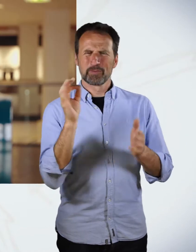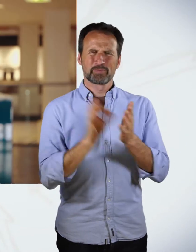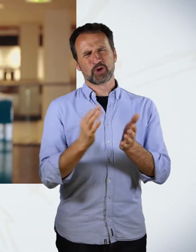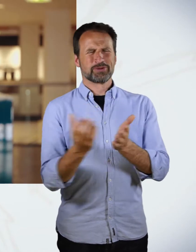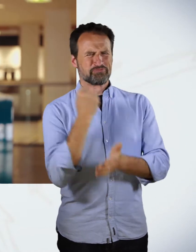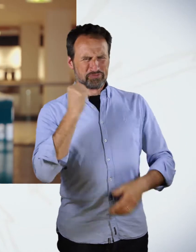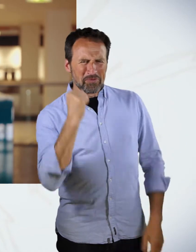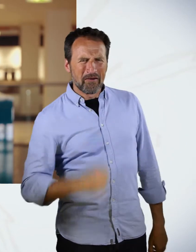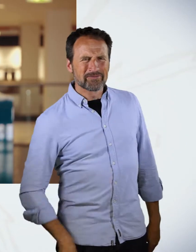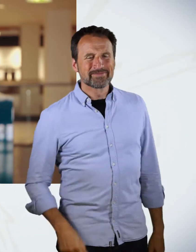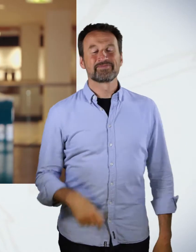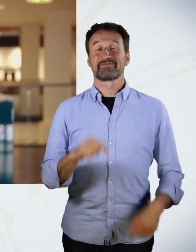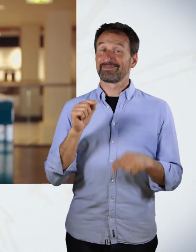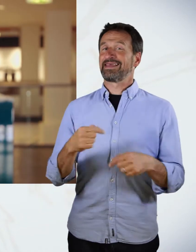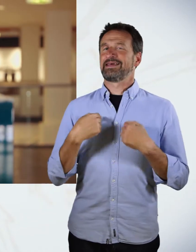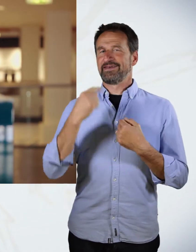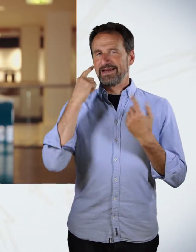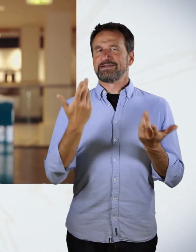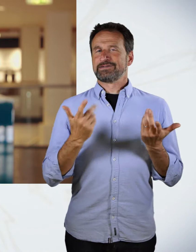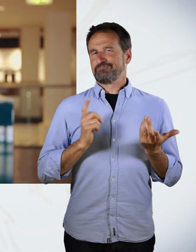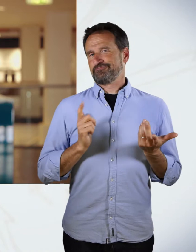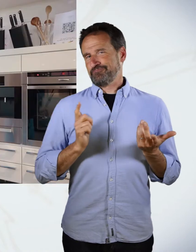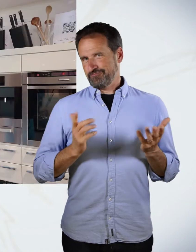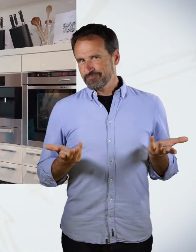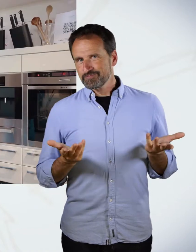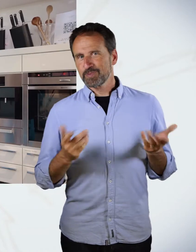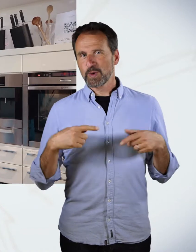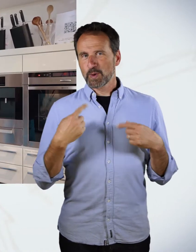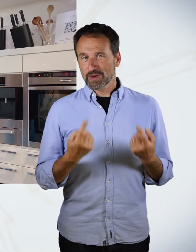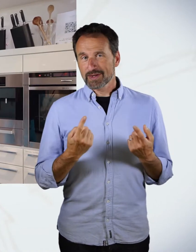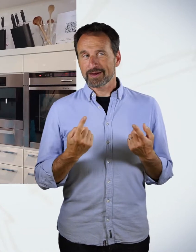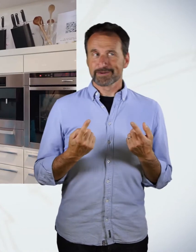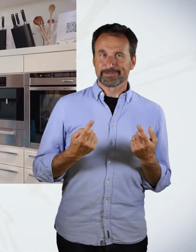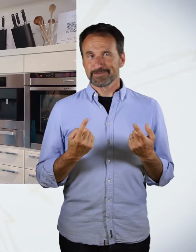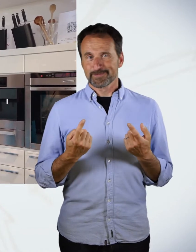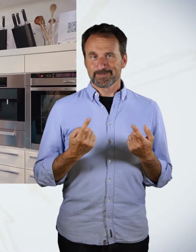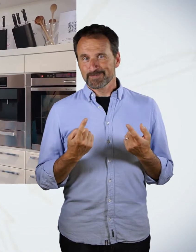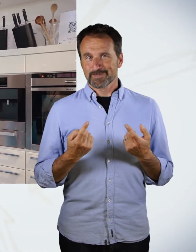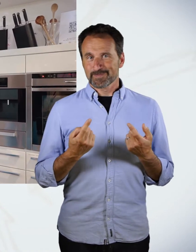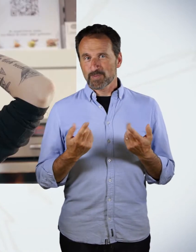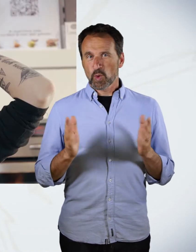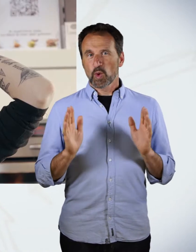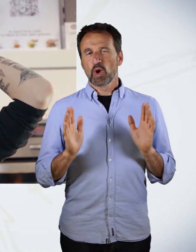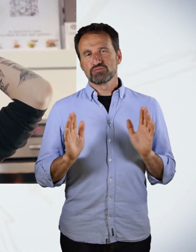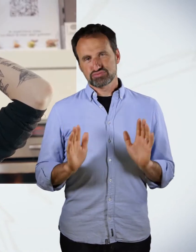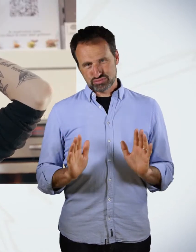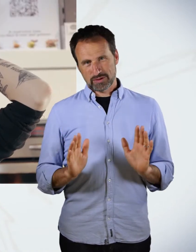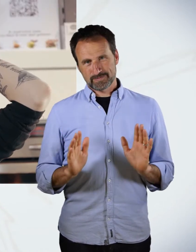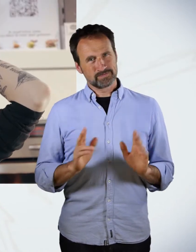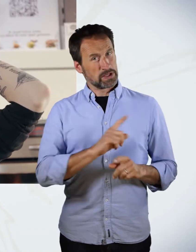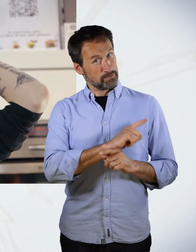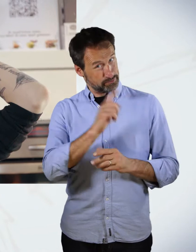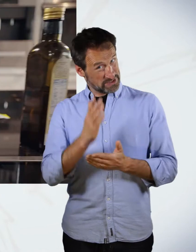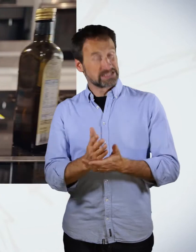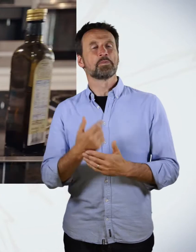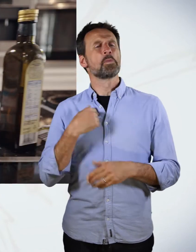ab da wusste ich, jetzt kann ich erstmal warten und dann geht's ans Bangen. Ich war eigentlich bis dato noch ganz gut gestimmt. Ich hatte